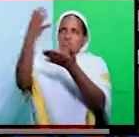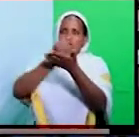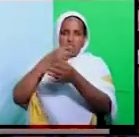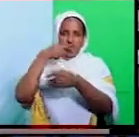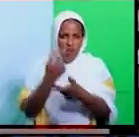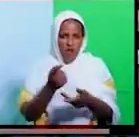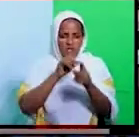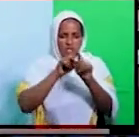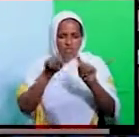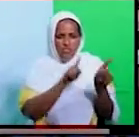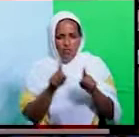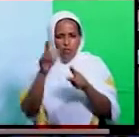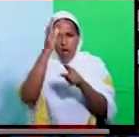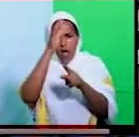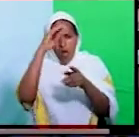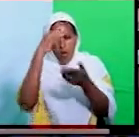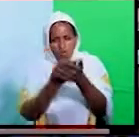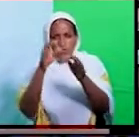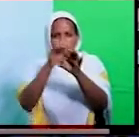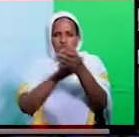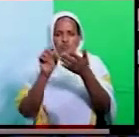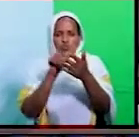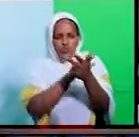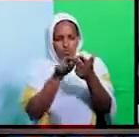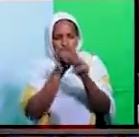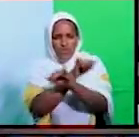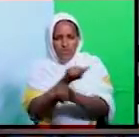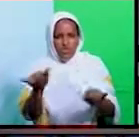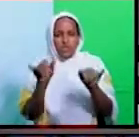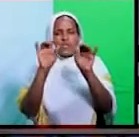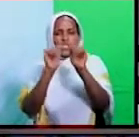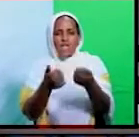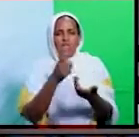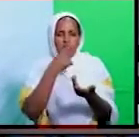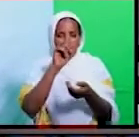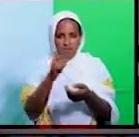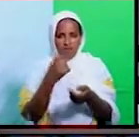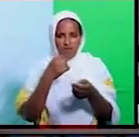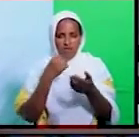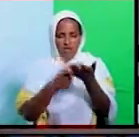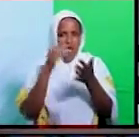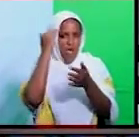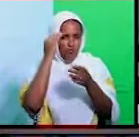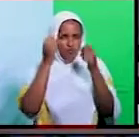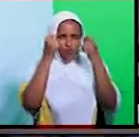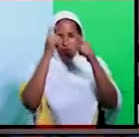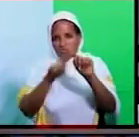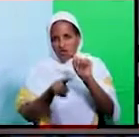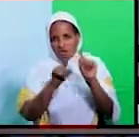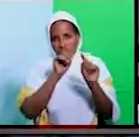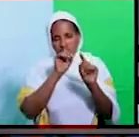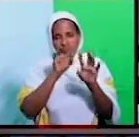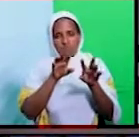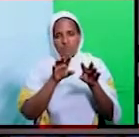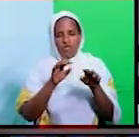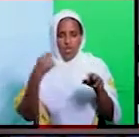ነው የመጣችሁት ሲላቸው እግሩ ላይ ወድቀው አባታችን ሆይ ይቅር በለን አቡነ ዘበሰማያት ያስተማርከን ጸሎት የመጨረሻ አንድ ሁለቱ አረፍተ ነገር